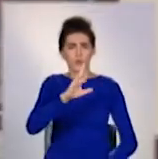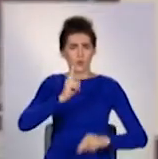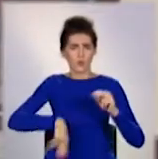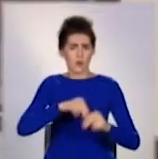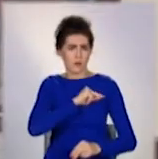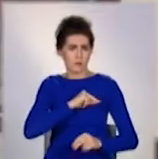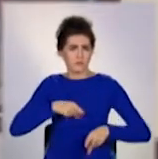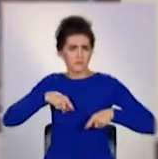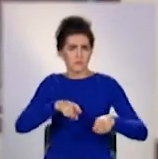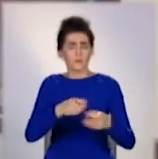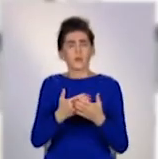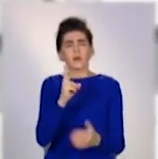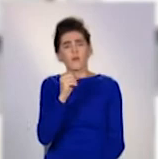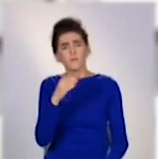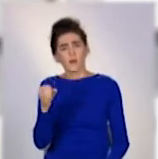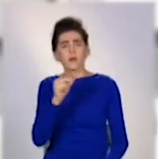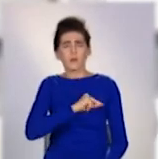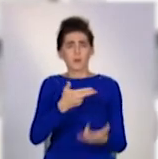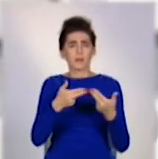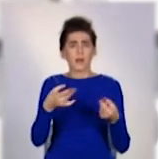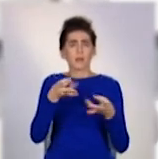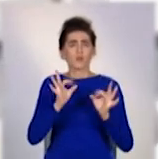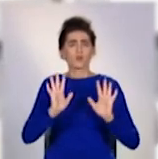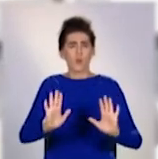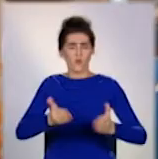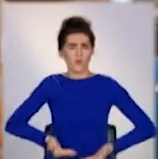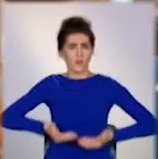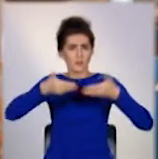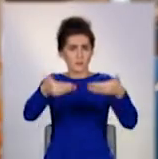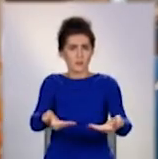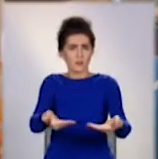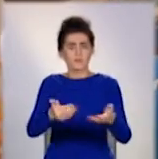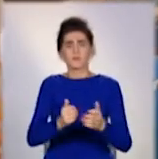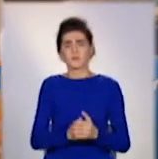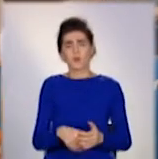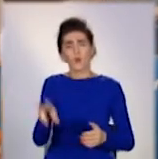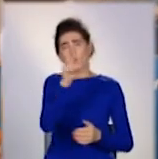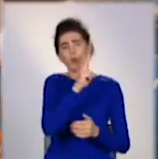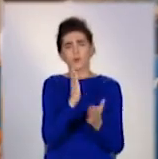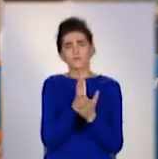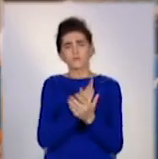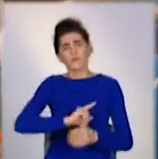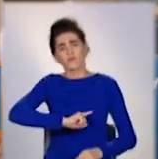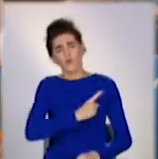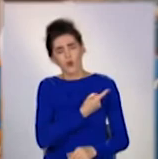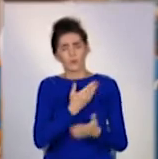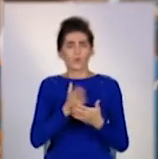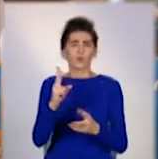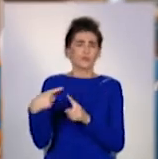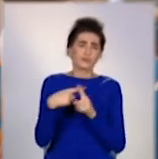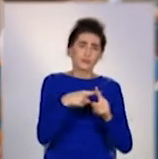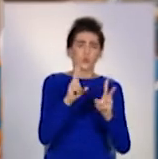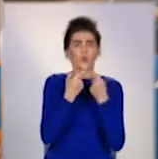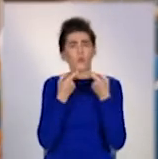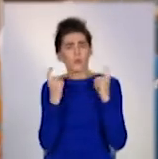Кав'ярні працювали, та тільки на виніс. Деякі реагують негативно, деякі позитивно, деякі навіть з